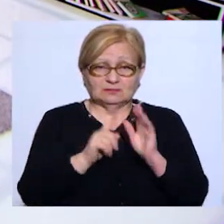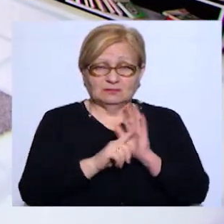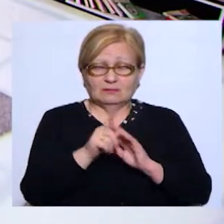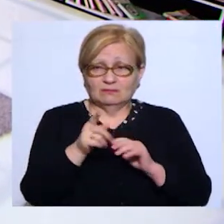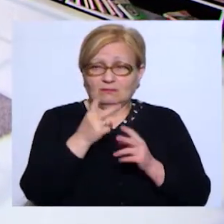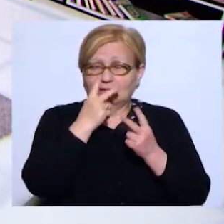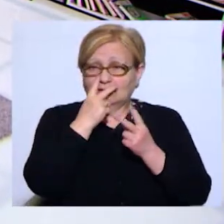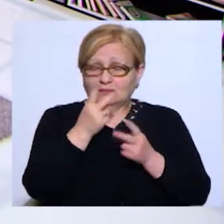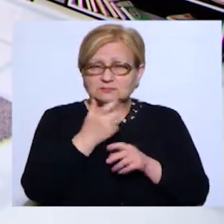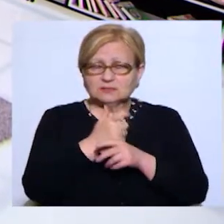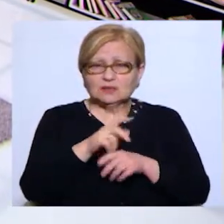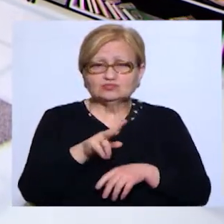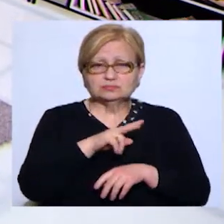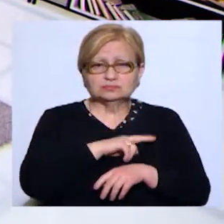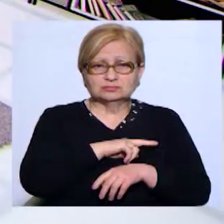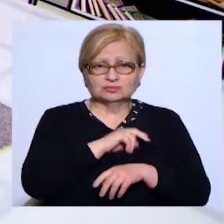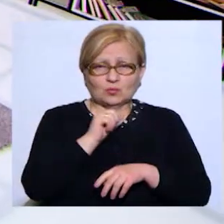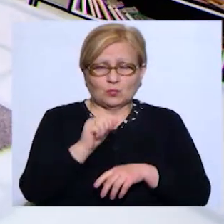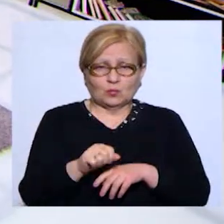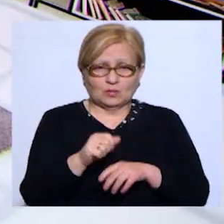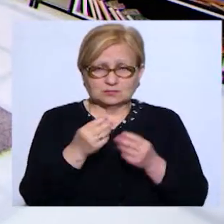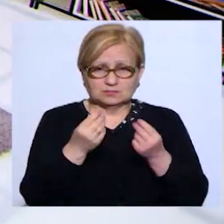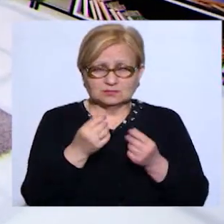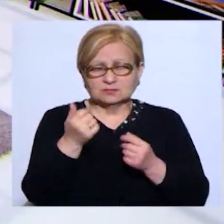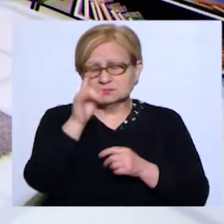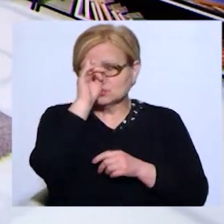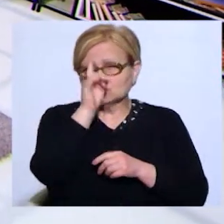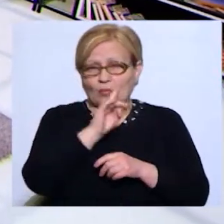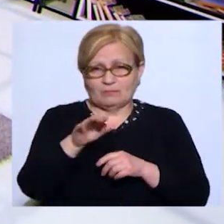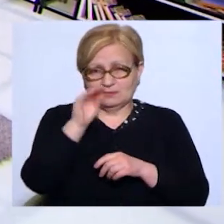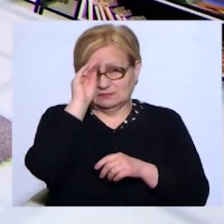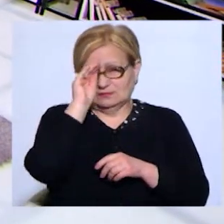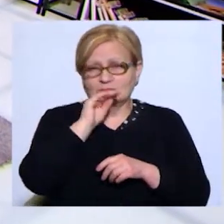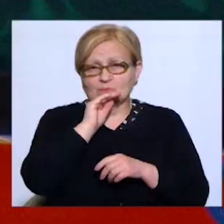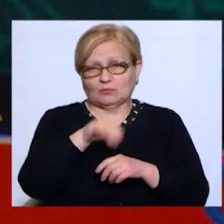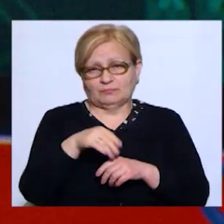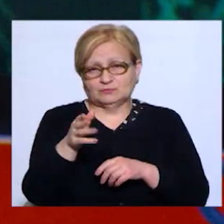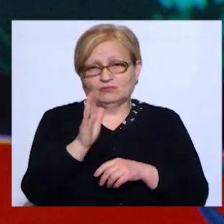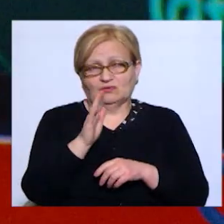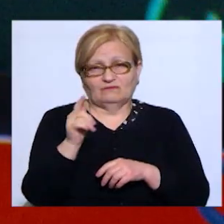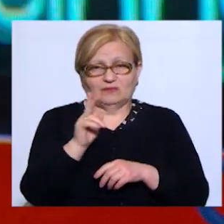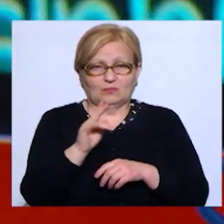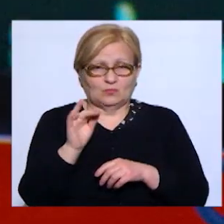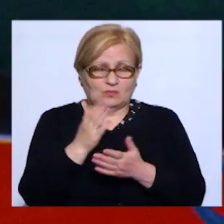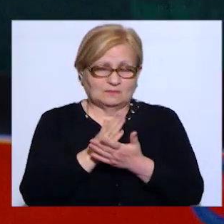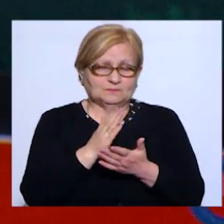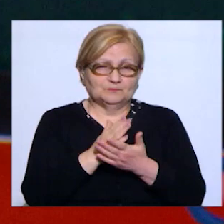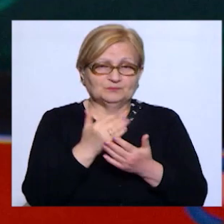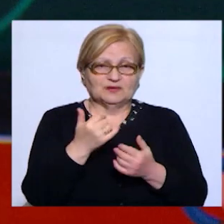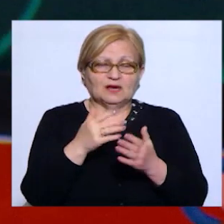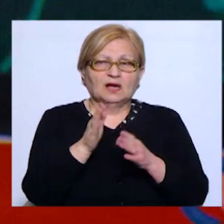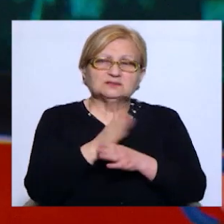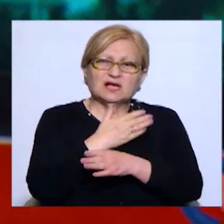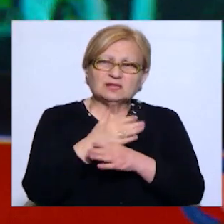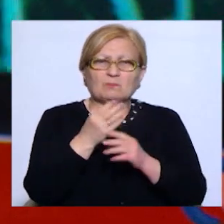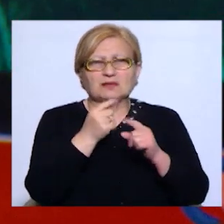რომ ერთ-ერთი ყველაზე ცნობილი მათემატიკოსია დღესდღეობით. ამიტომ შეიძლება თქვენ ჰუმანიტარი აი ესეთი დაყოფები რო არ აი ჰუმანიტარია